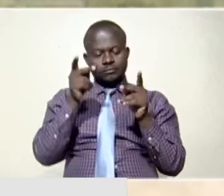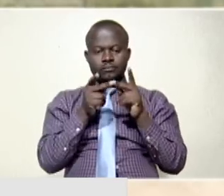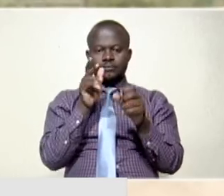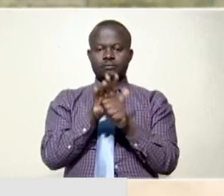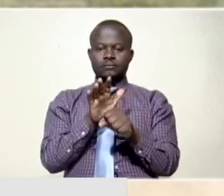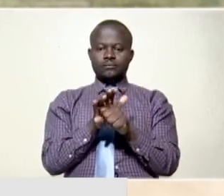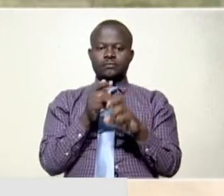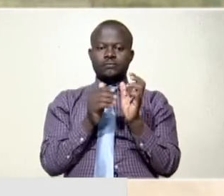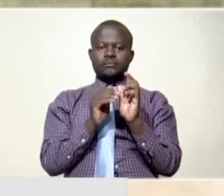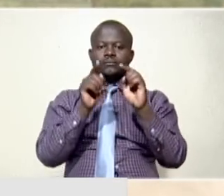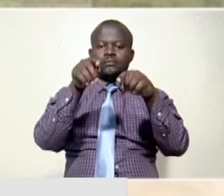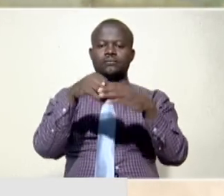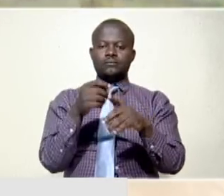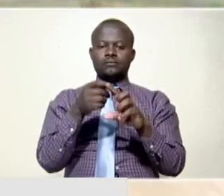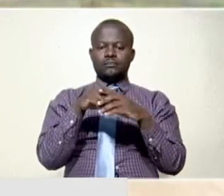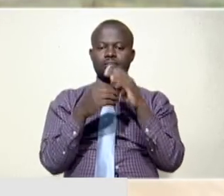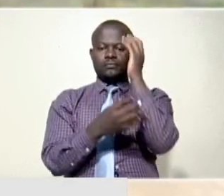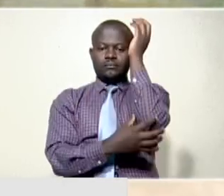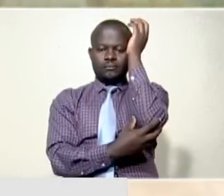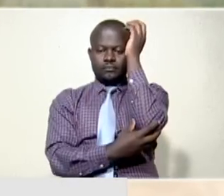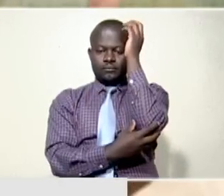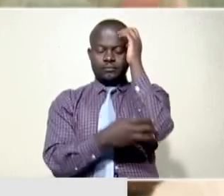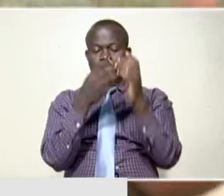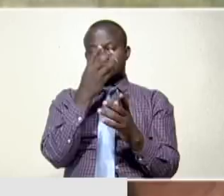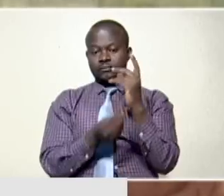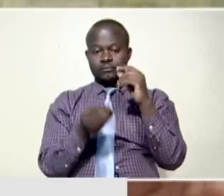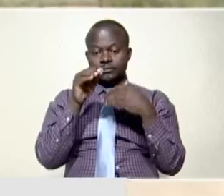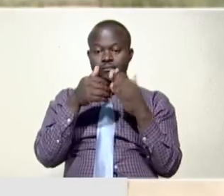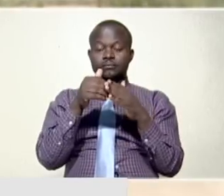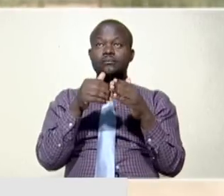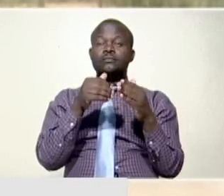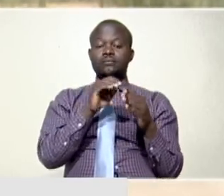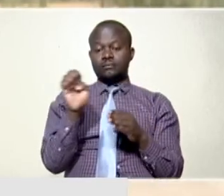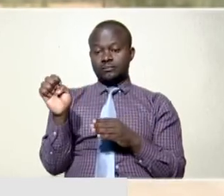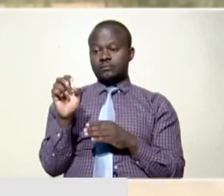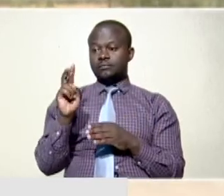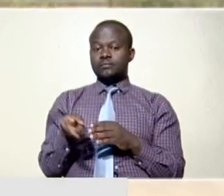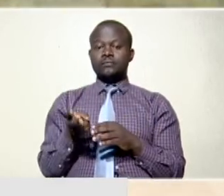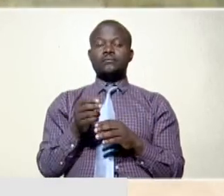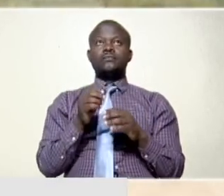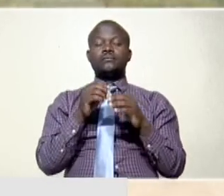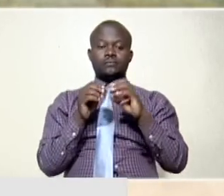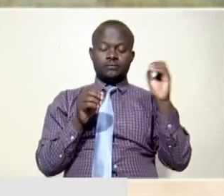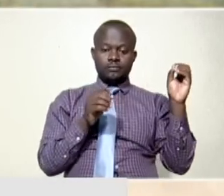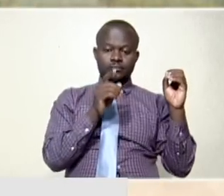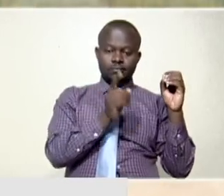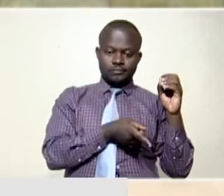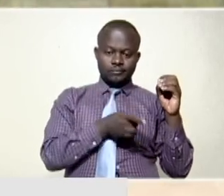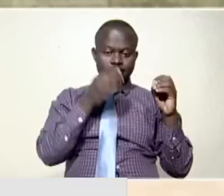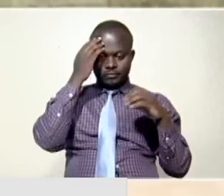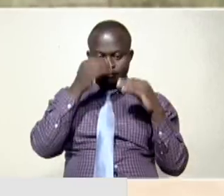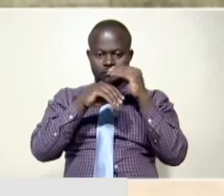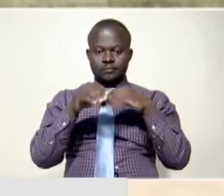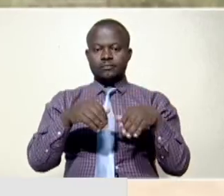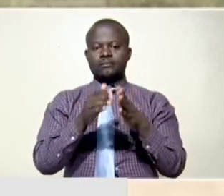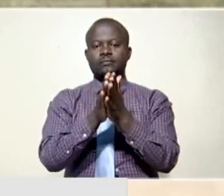tugeze iburasirazuba twe tubikuramo igihombo, aho umuhinzi w'iburasirazuba ajya kuri 2 w'iburengerazuba ari 1,000. Kubera isoko ryabaye